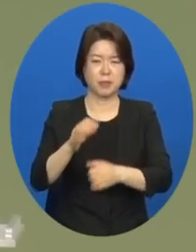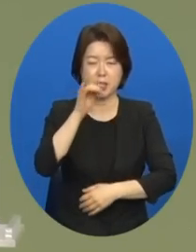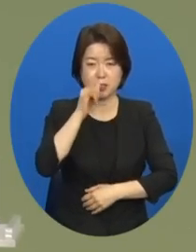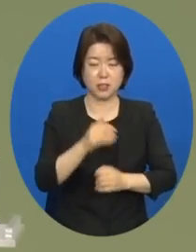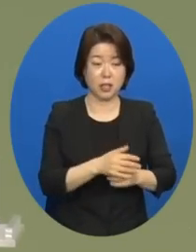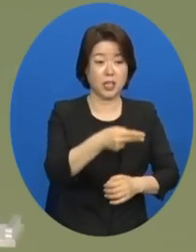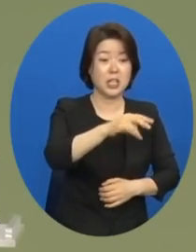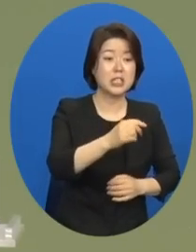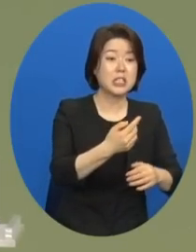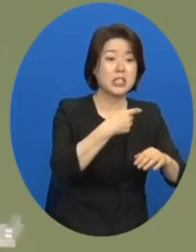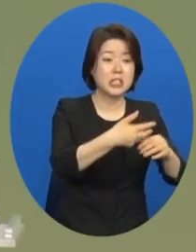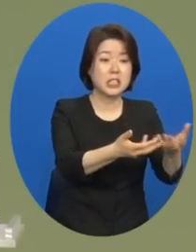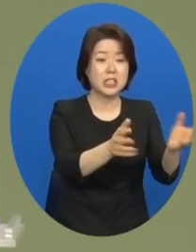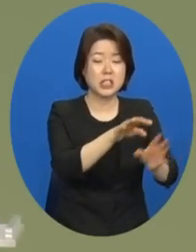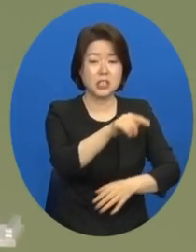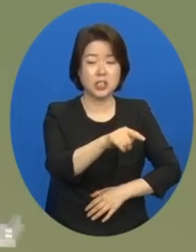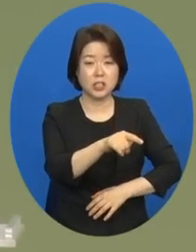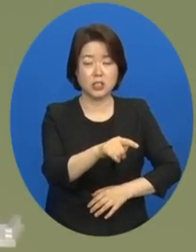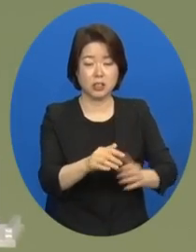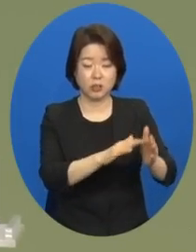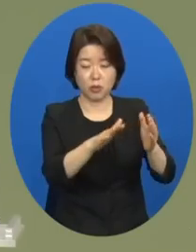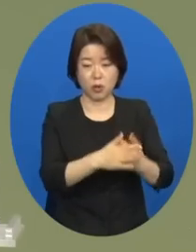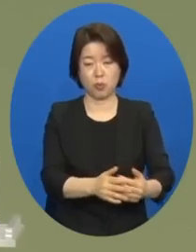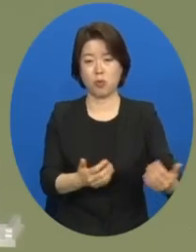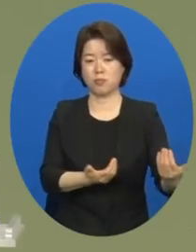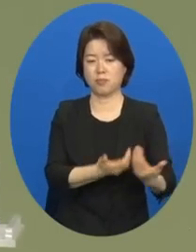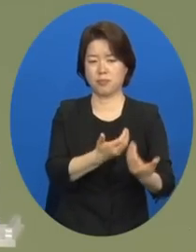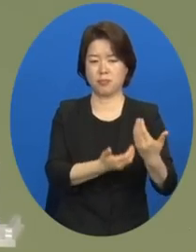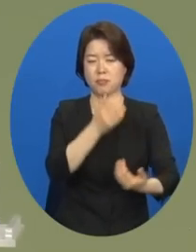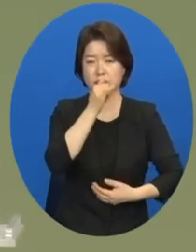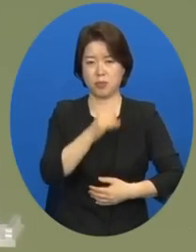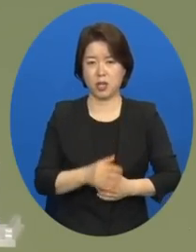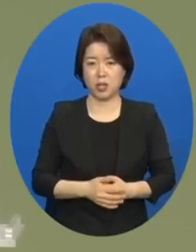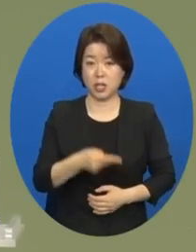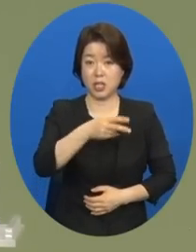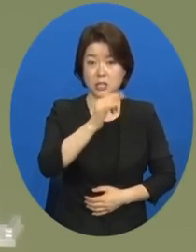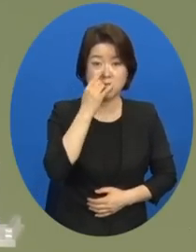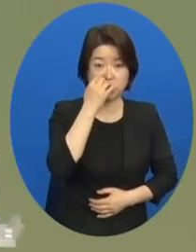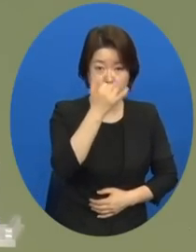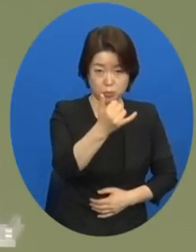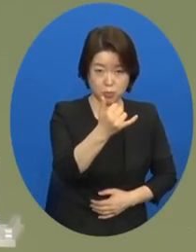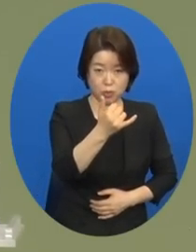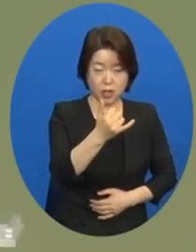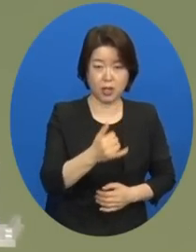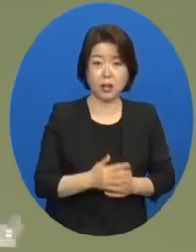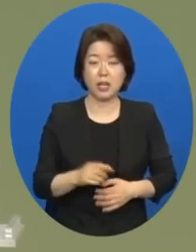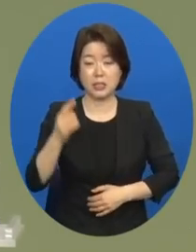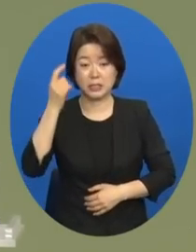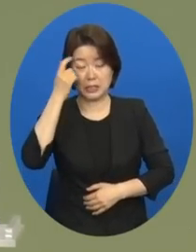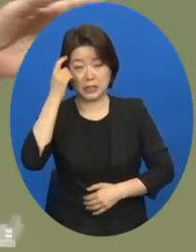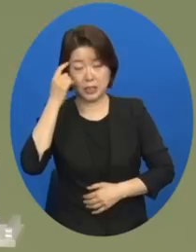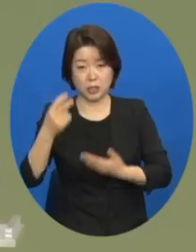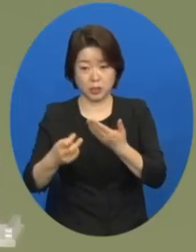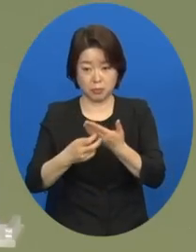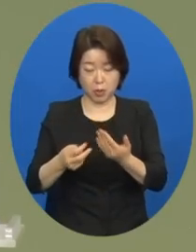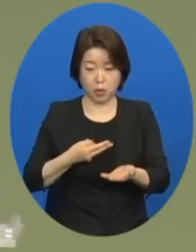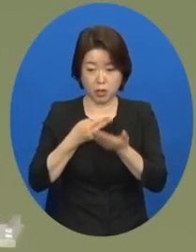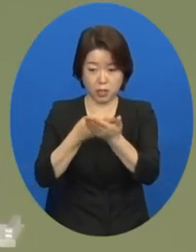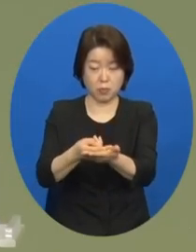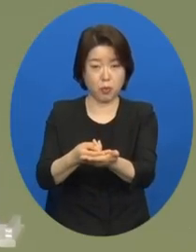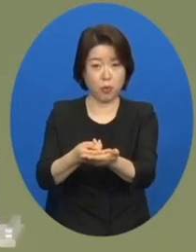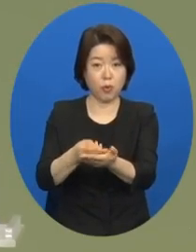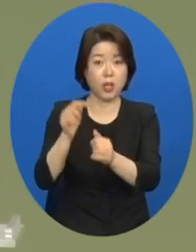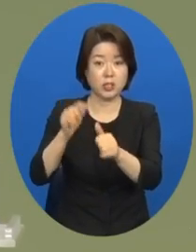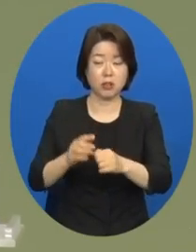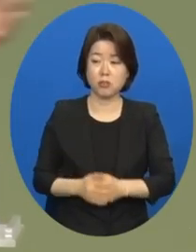시댁 식구들과 갈등 상태 있다는 거예요 그러니까 시부모들이 그 정신병원에 입원을 해야 되는데